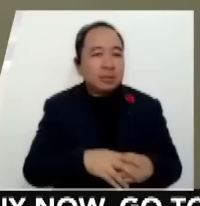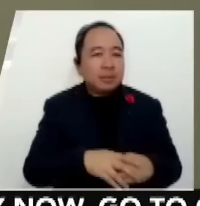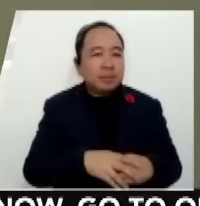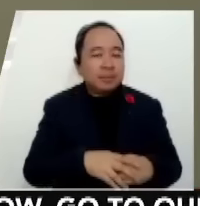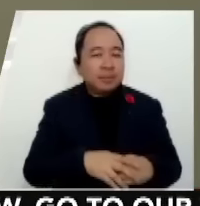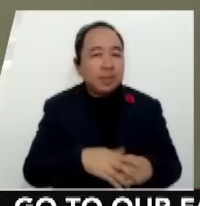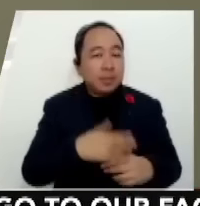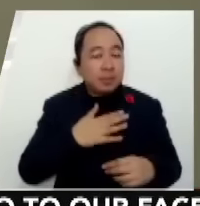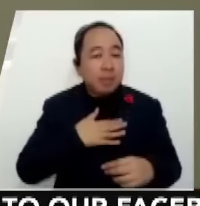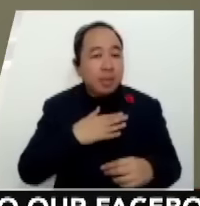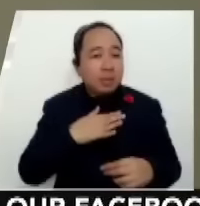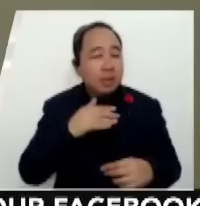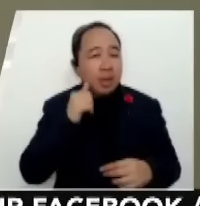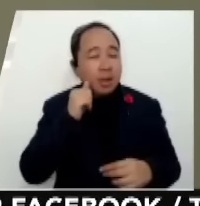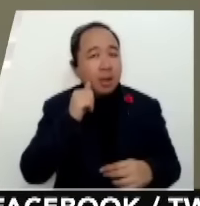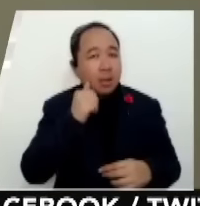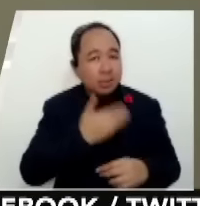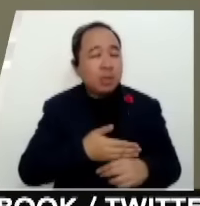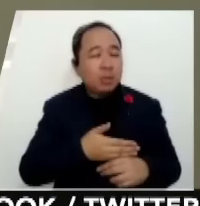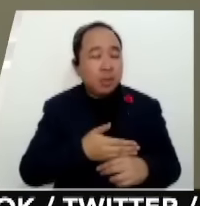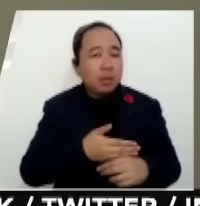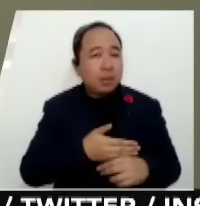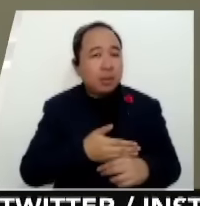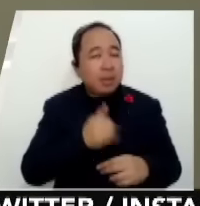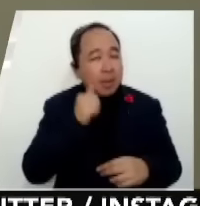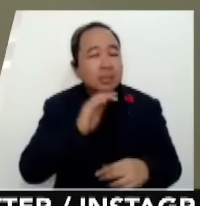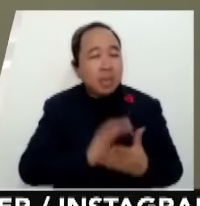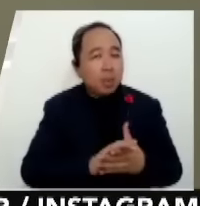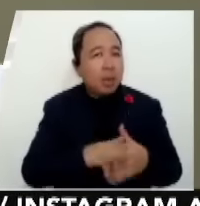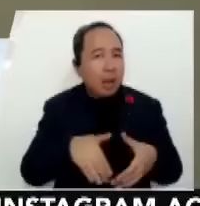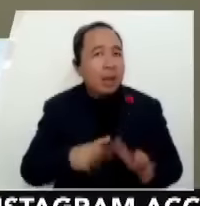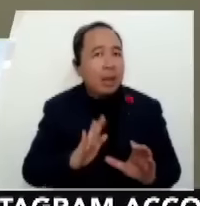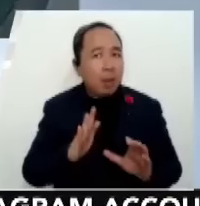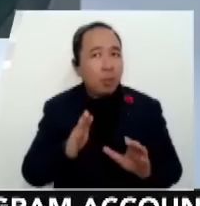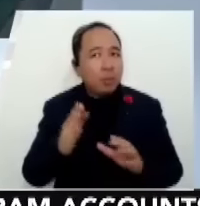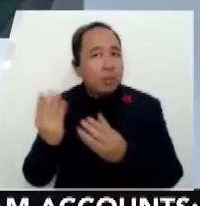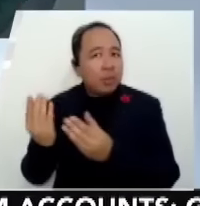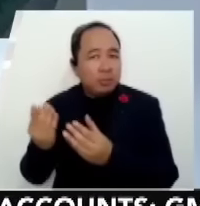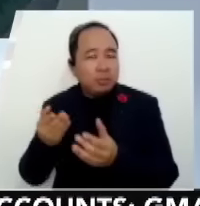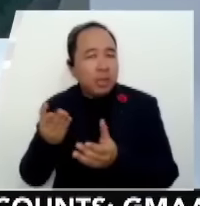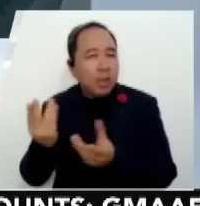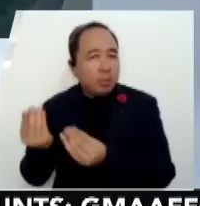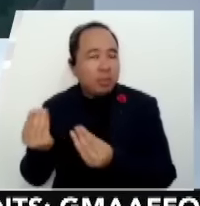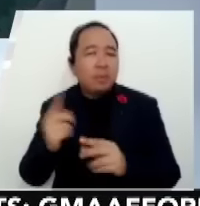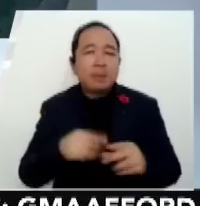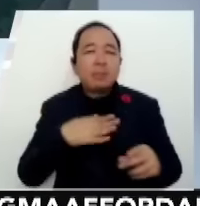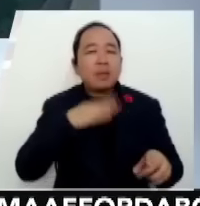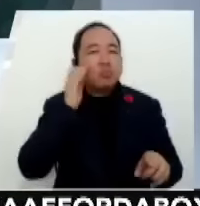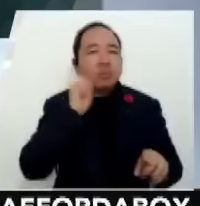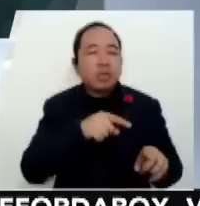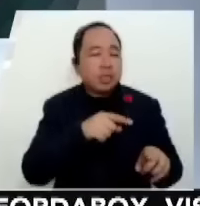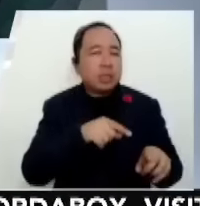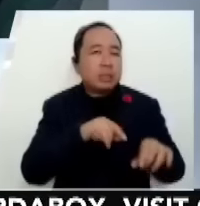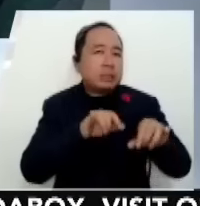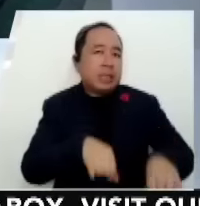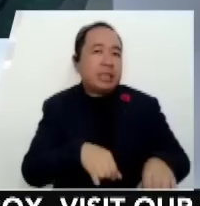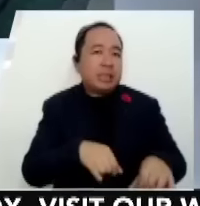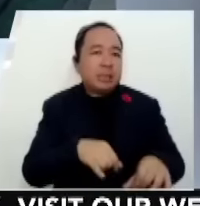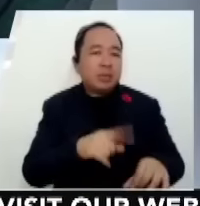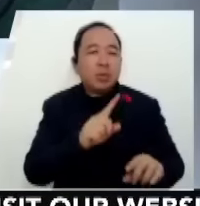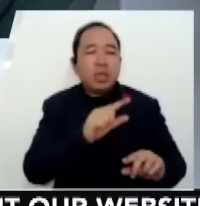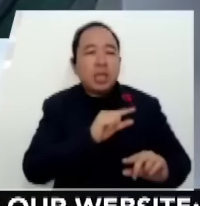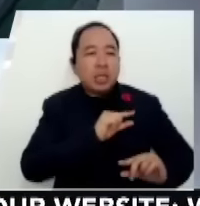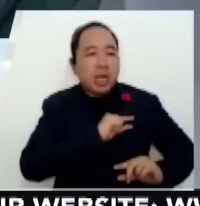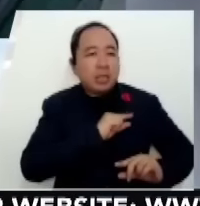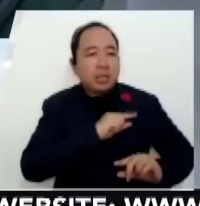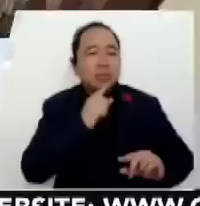ngunit maiwan yung kapatid ko. Kasi ang gusto nila makapag-settle ako that day. Hinarang pa raw ng gwardya si Lovery nang lalabasana ng ospital